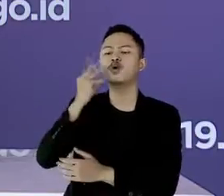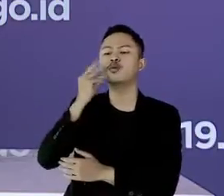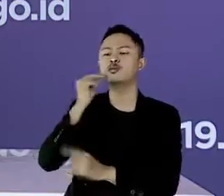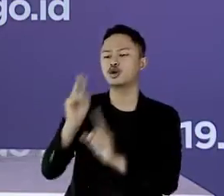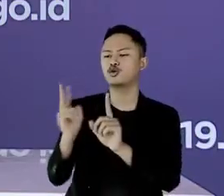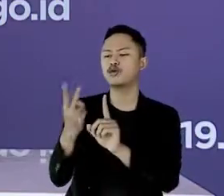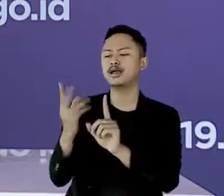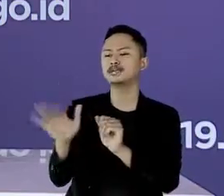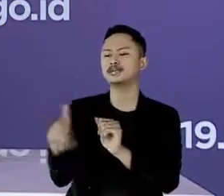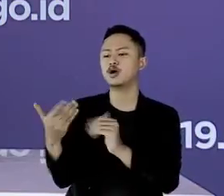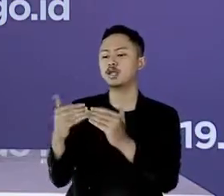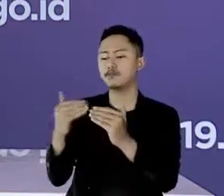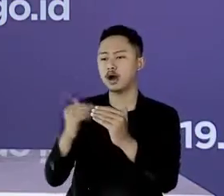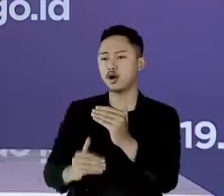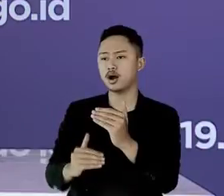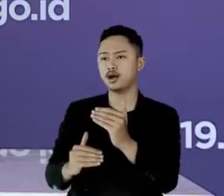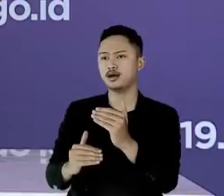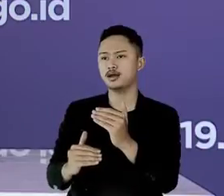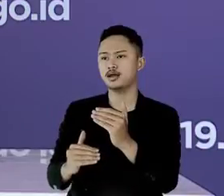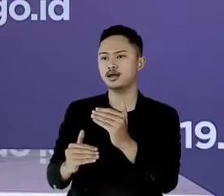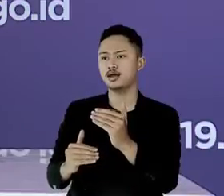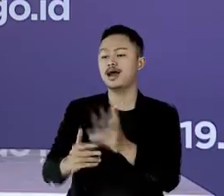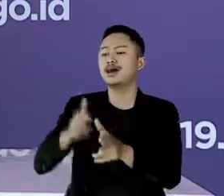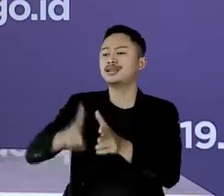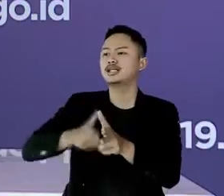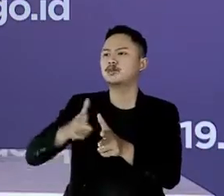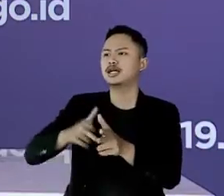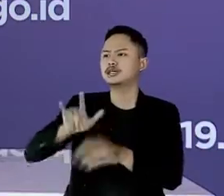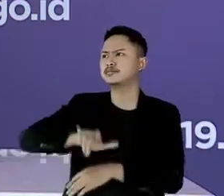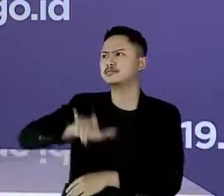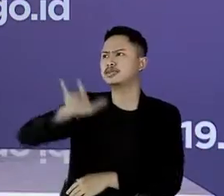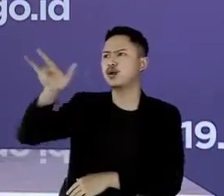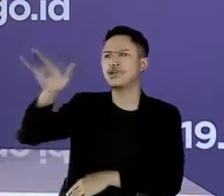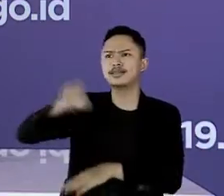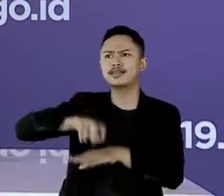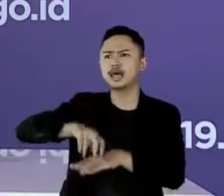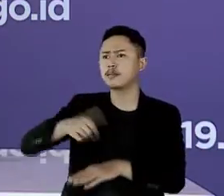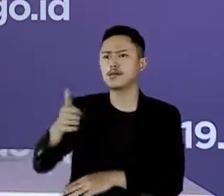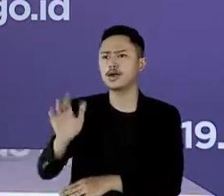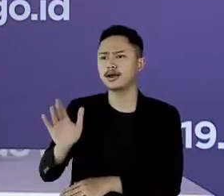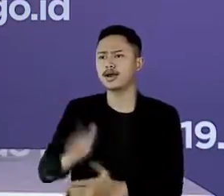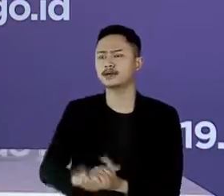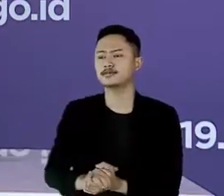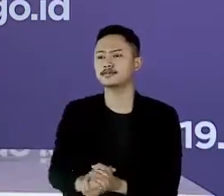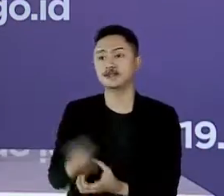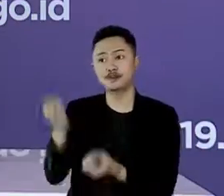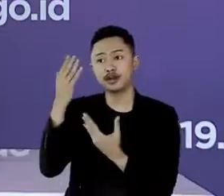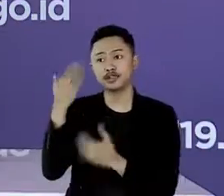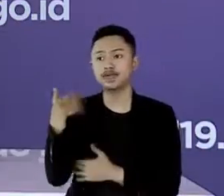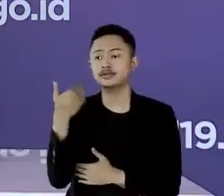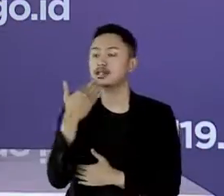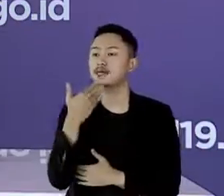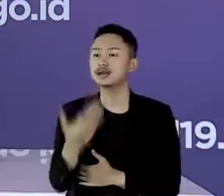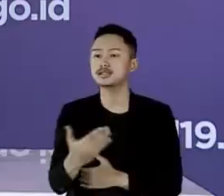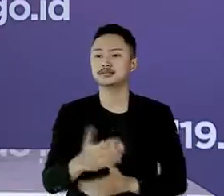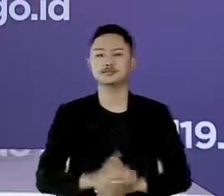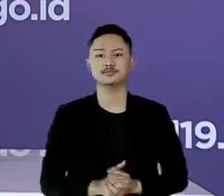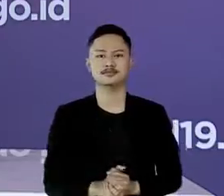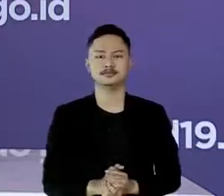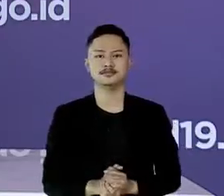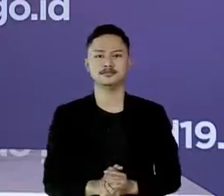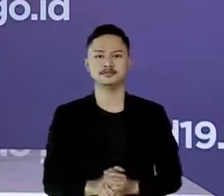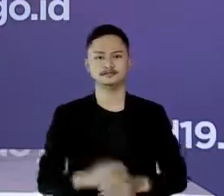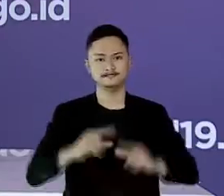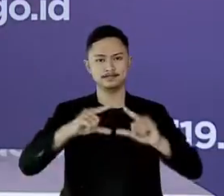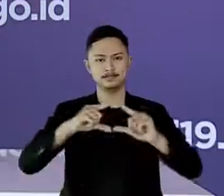12 pun Untuk dapat menggunakan moda transportasi udara atau pesawat Prof Terima kasih baik terima kasih